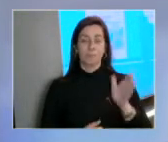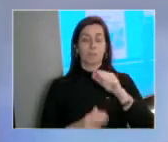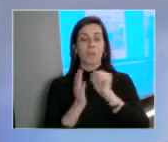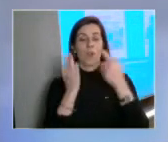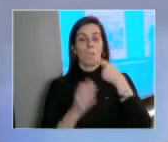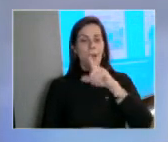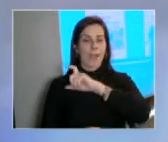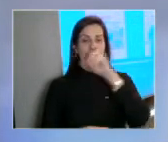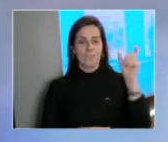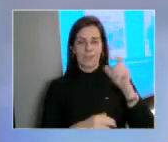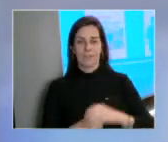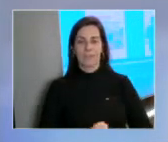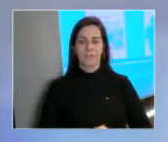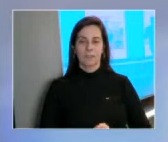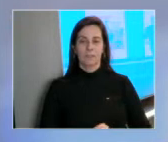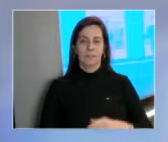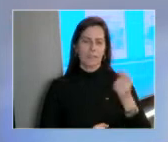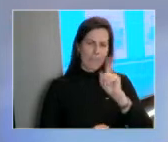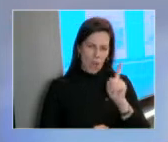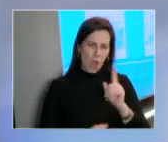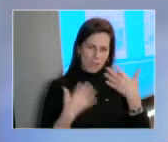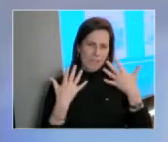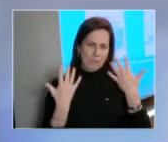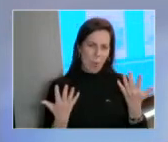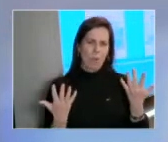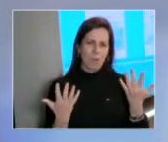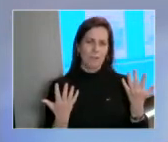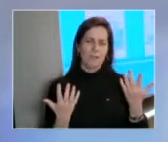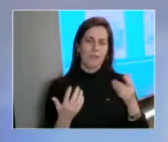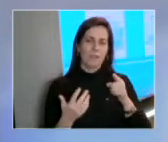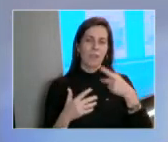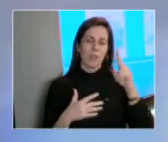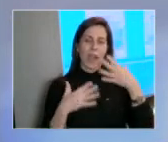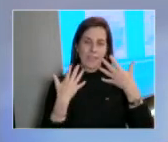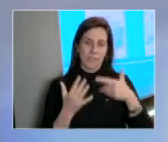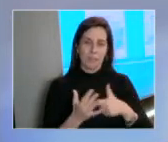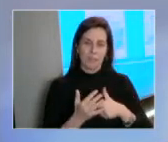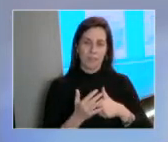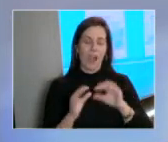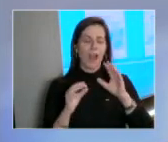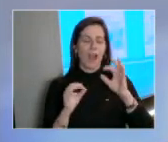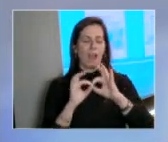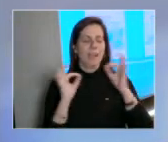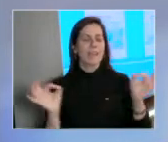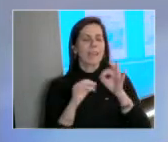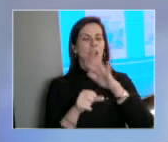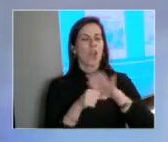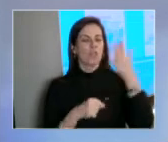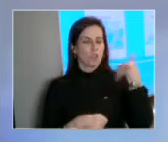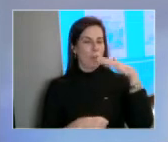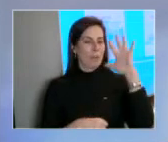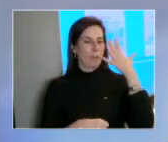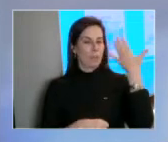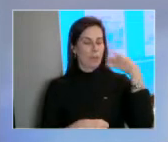גם במעריב, טוב, זה לא הסיפור על הסיפור המדיני, אלא על סיפור פורום השואה הבינלאומי שהיה פה